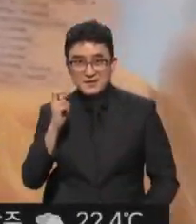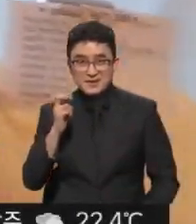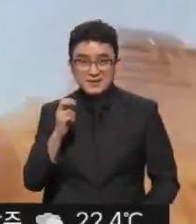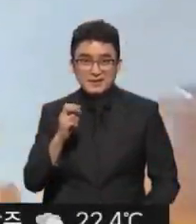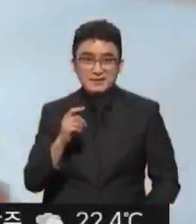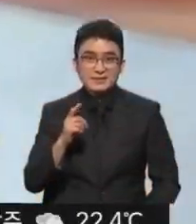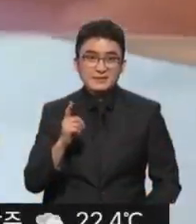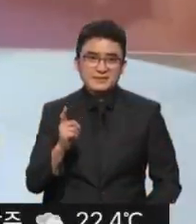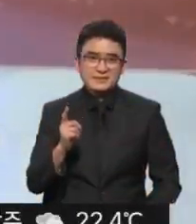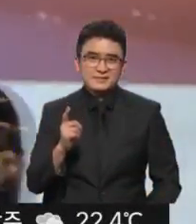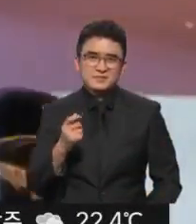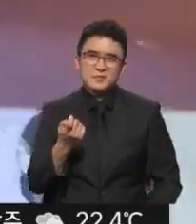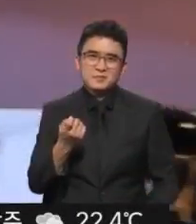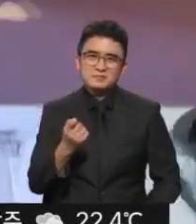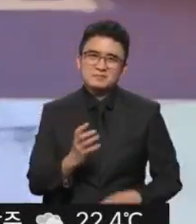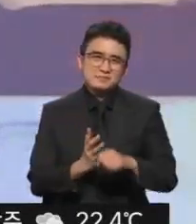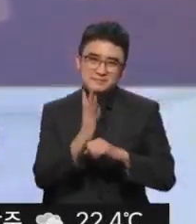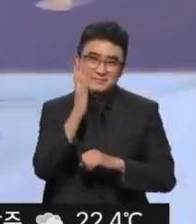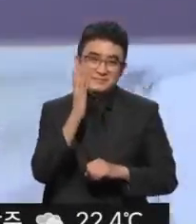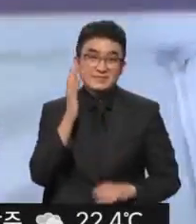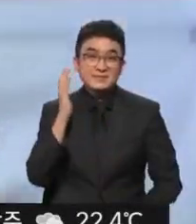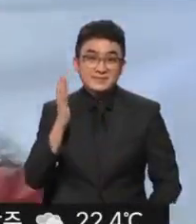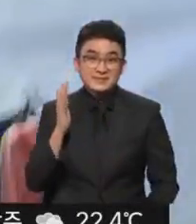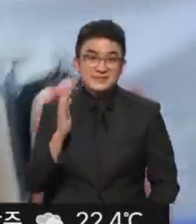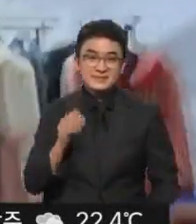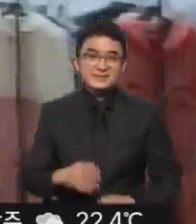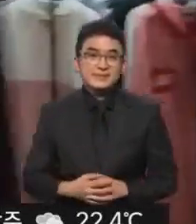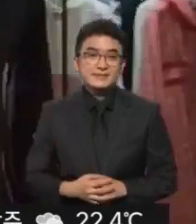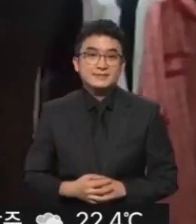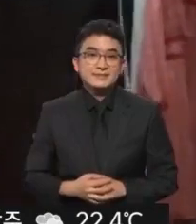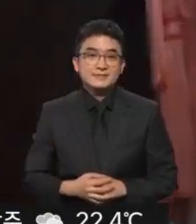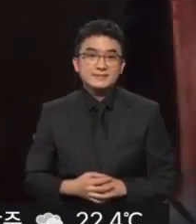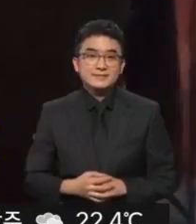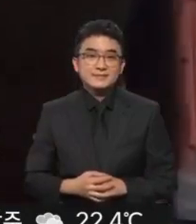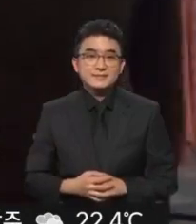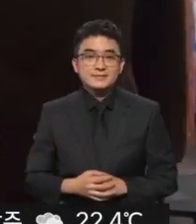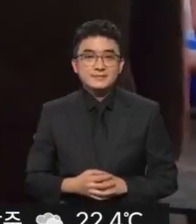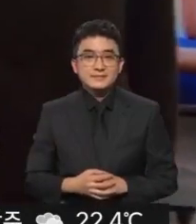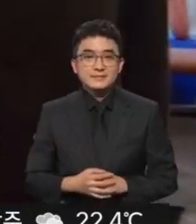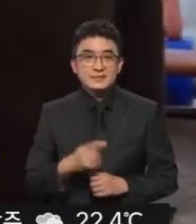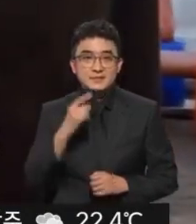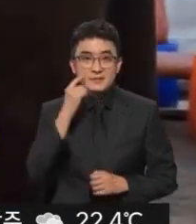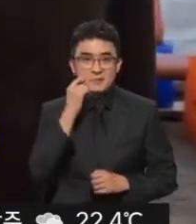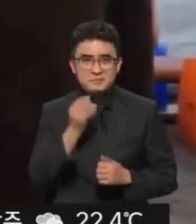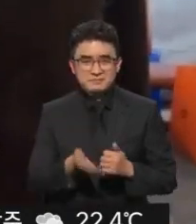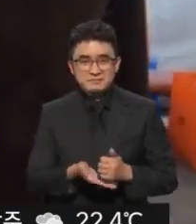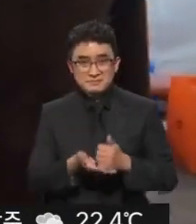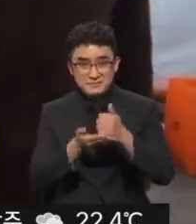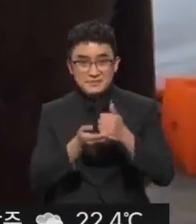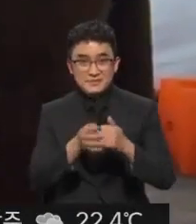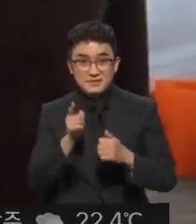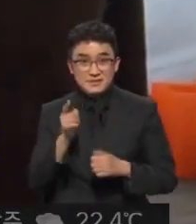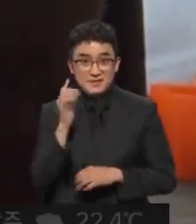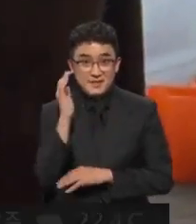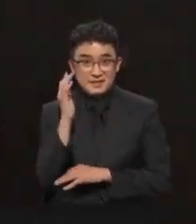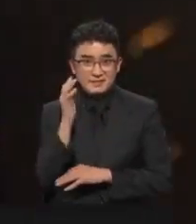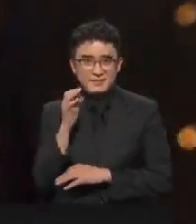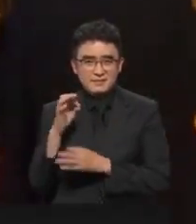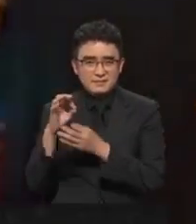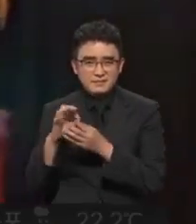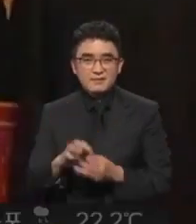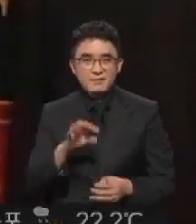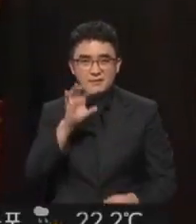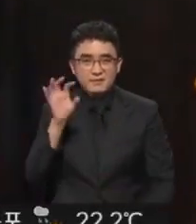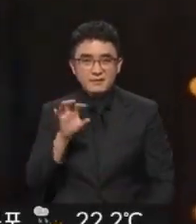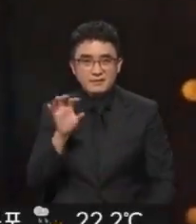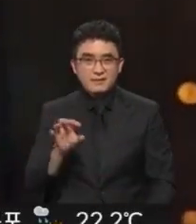이렇게까지 얘기하시는 건 너무 과한 거 아닙니까 굳이 그 친일이라는 프레임을 계속 갖고 가는 이유를 모르겠어요 한 3 4년 전부터 요거는